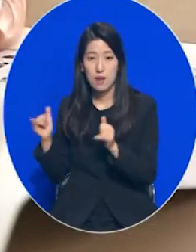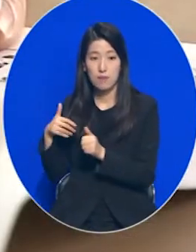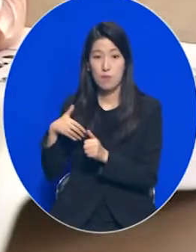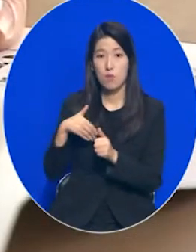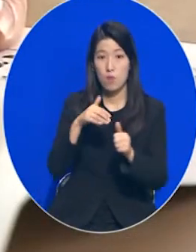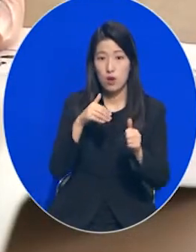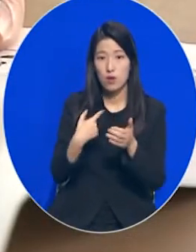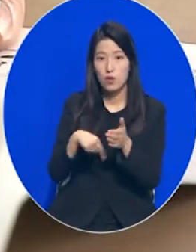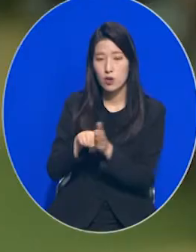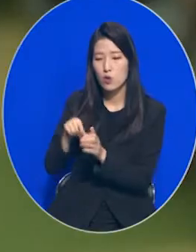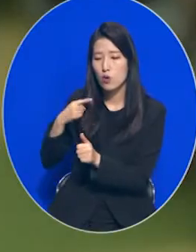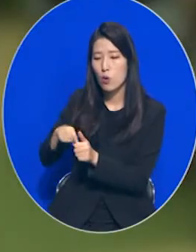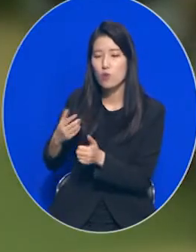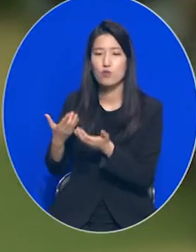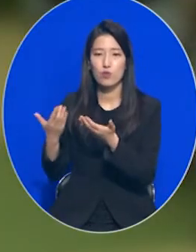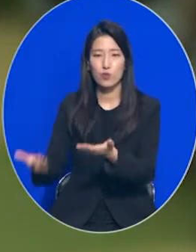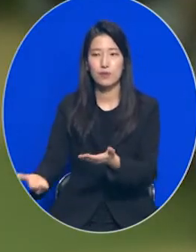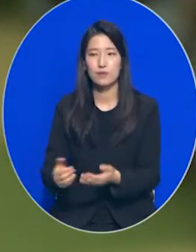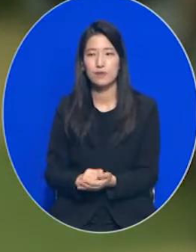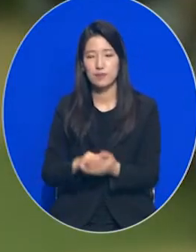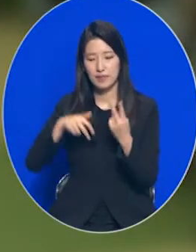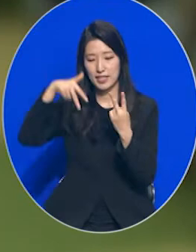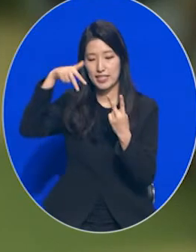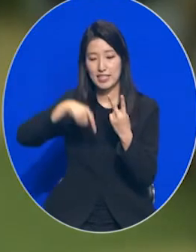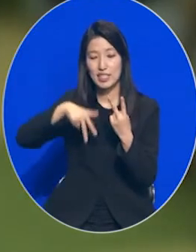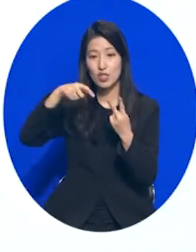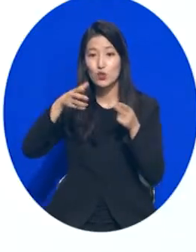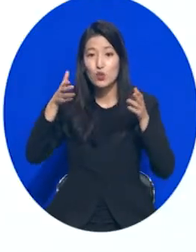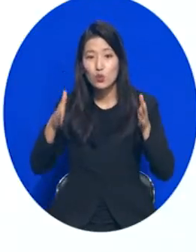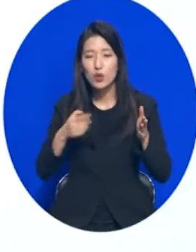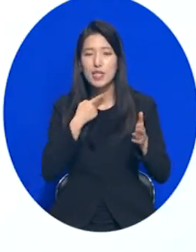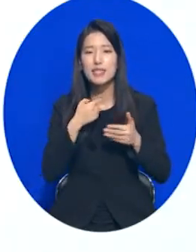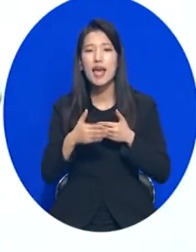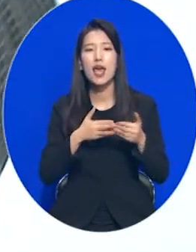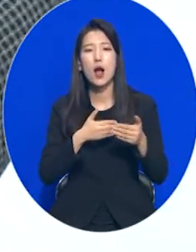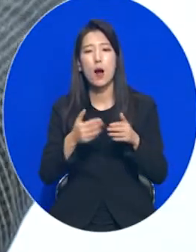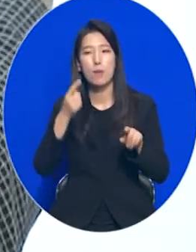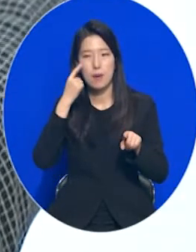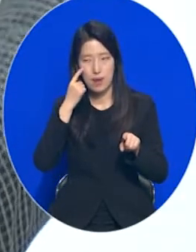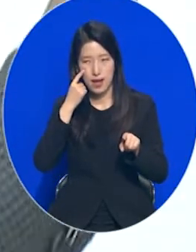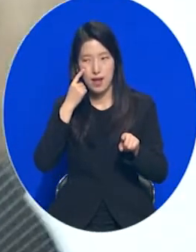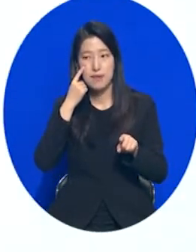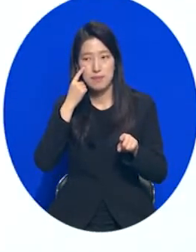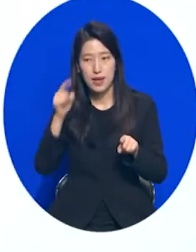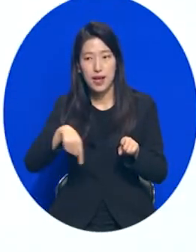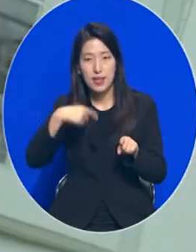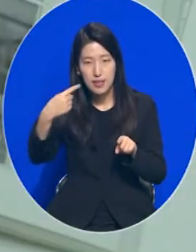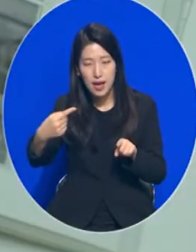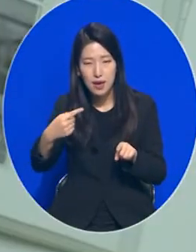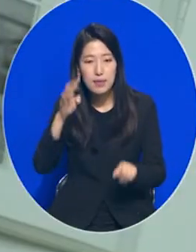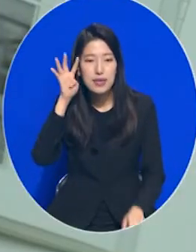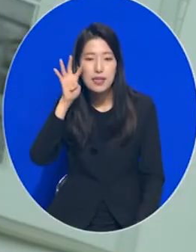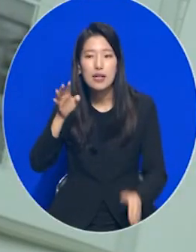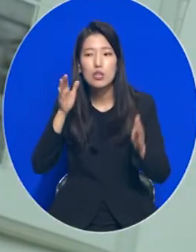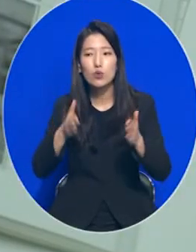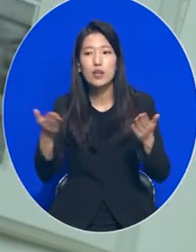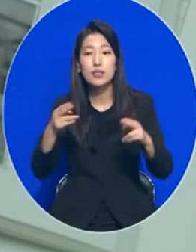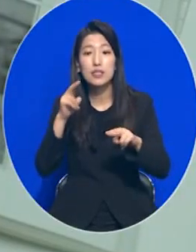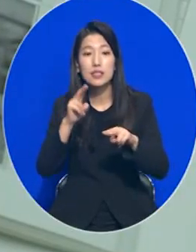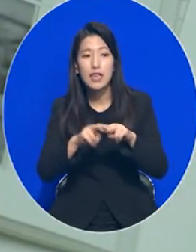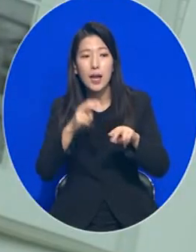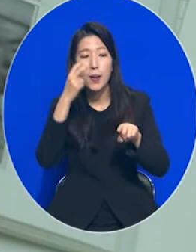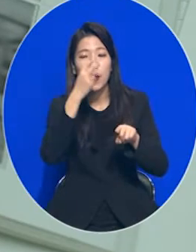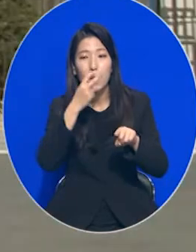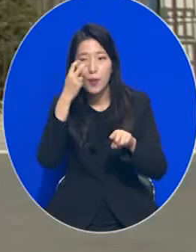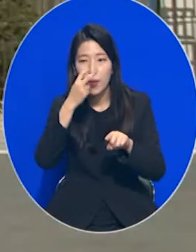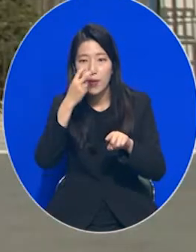늘립니다. 2주 일자리 체험 과정은 1,200명, 4일 일자리 탐색 과정은 6,000명으로 모집 인원을 확대